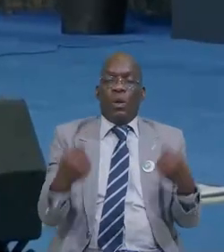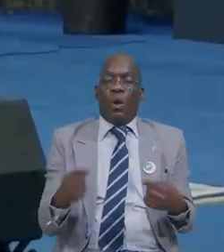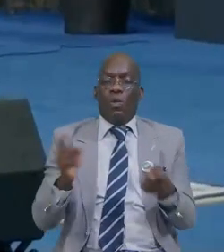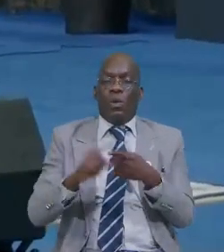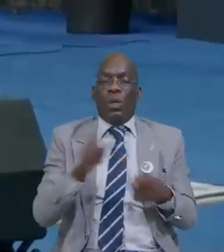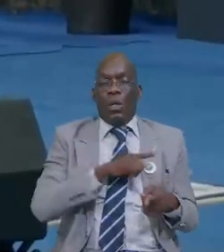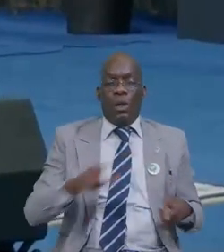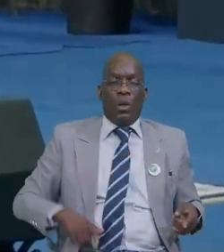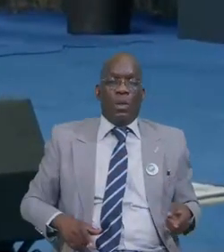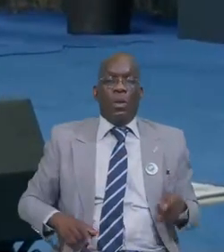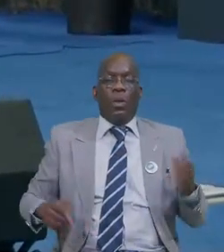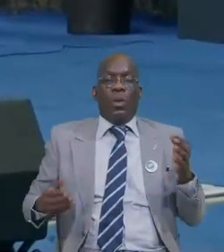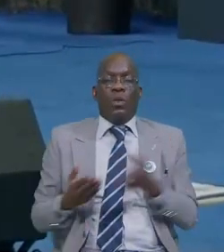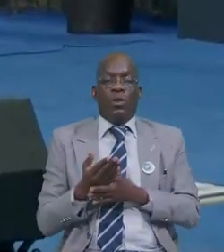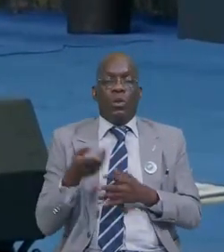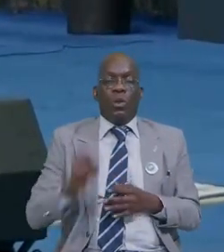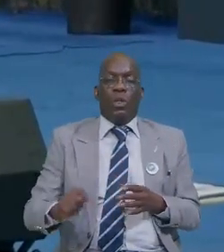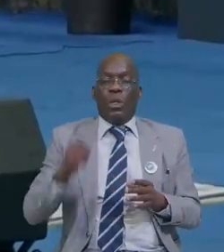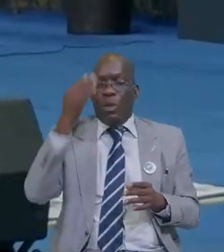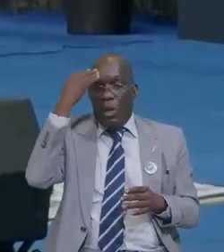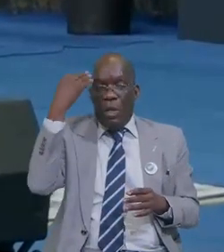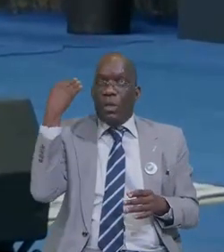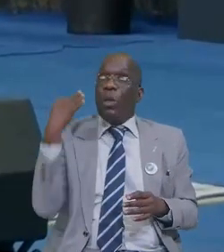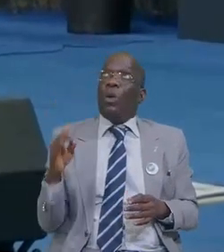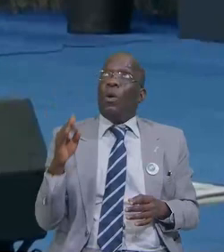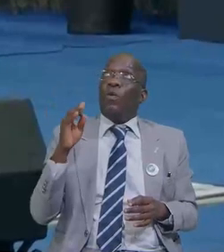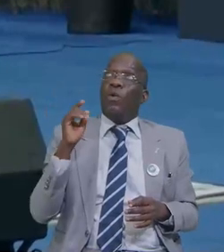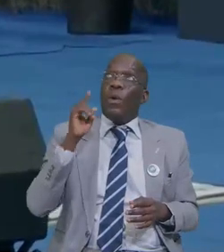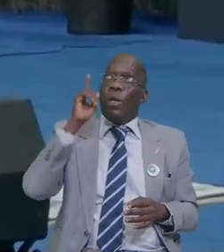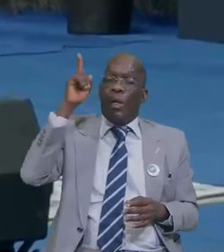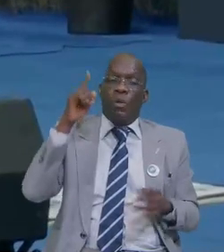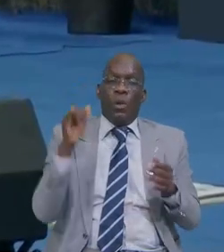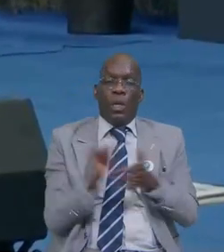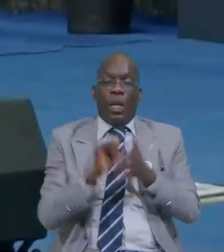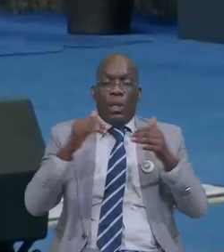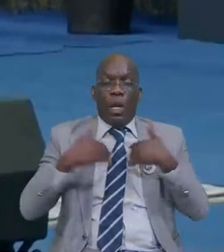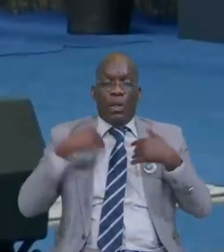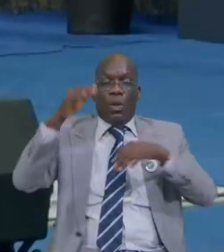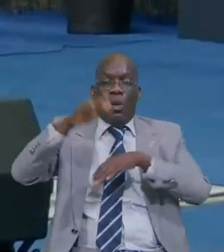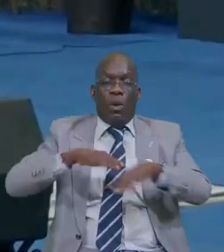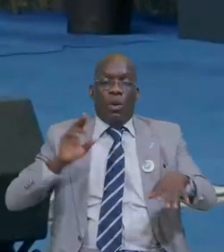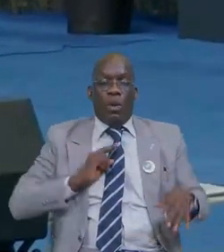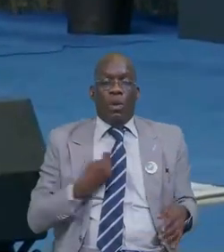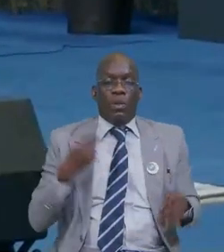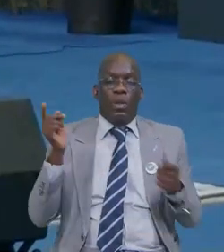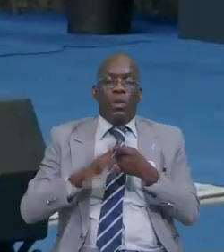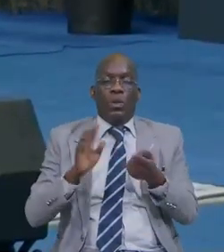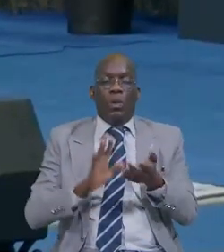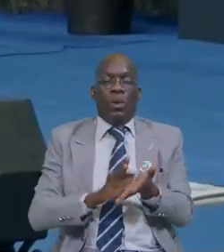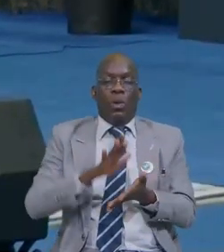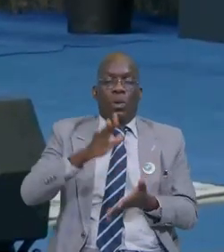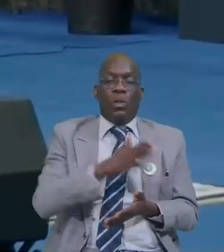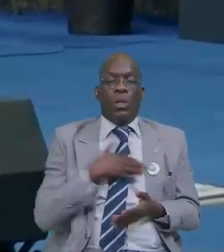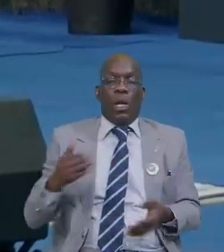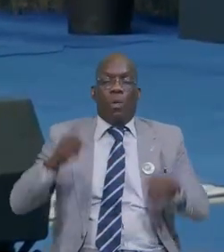venons au Seigneur. Et dit au moyen de la connaissance de celui qui nous a appelés par sa gloire,